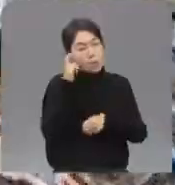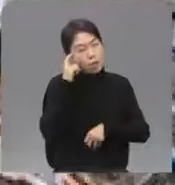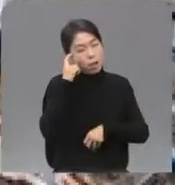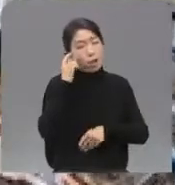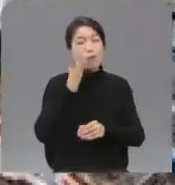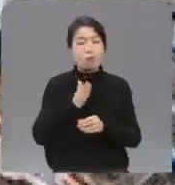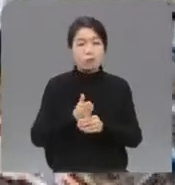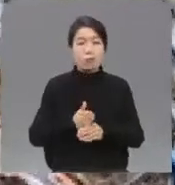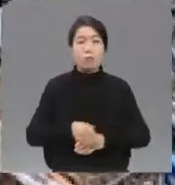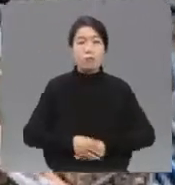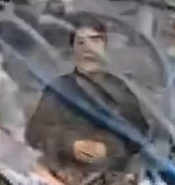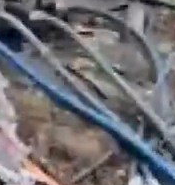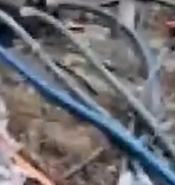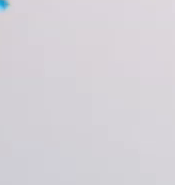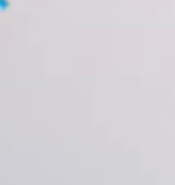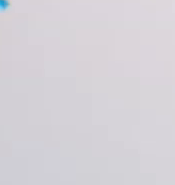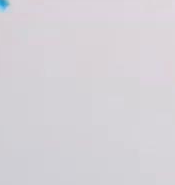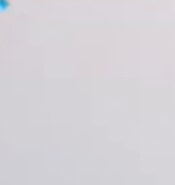있습니다